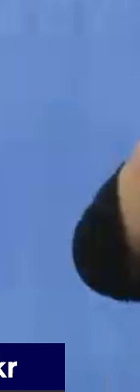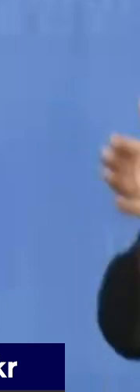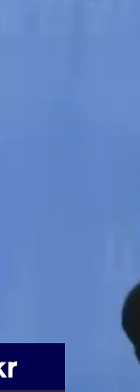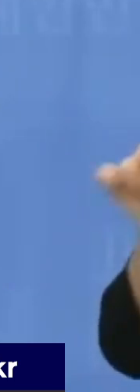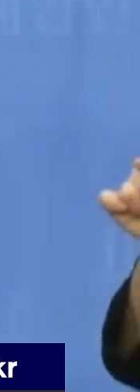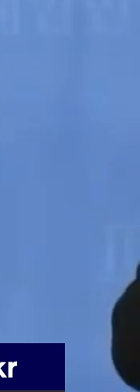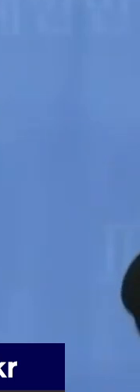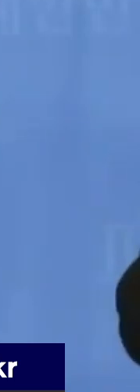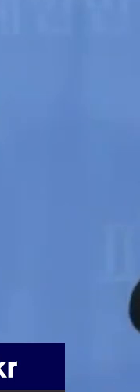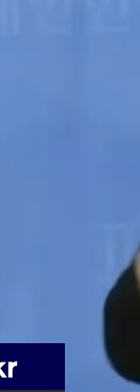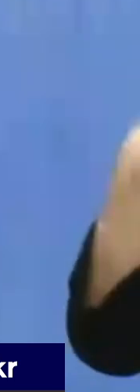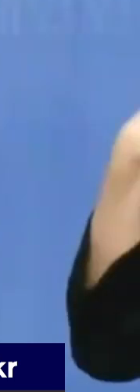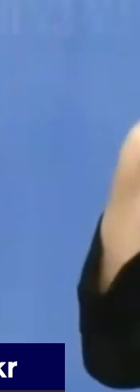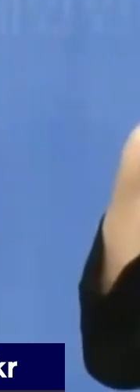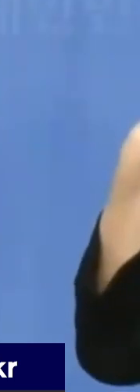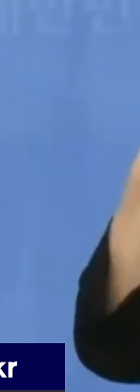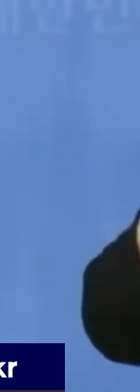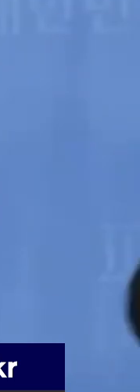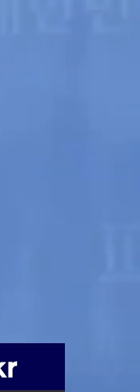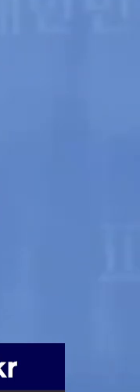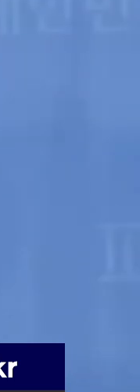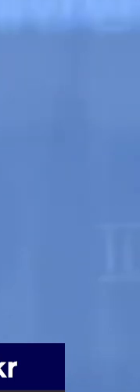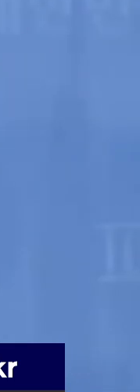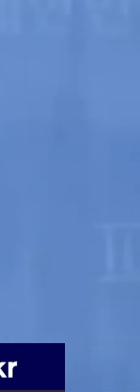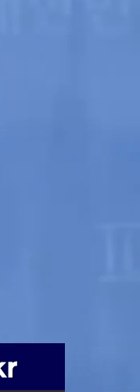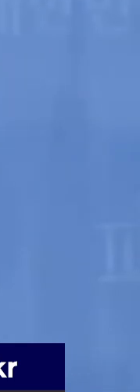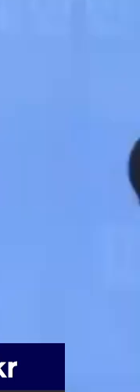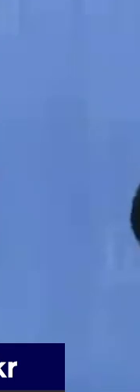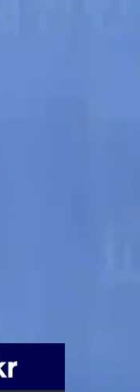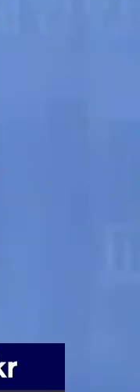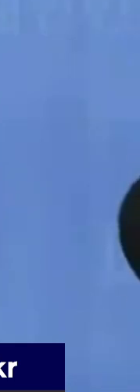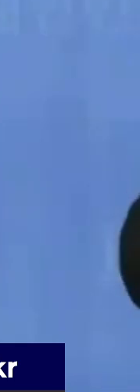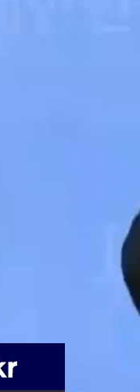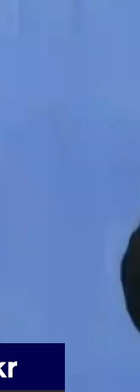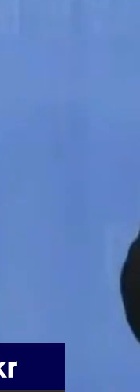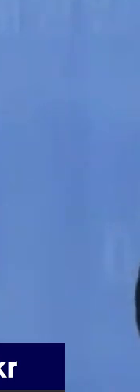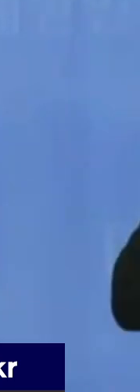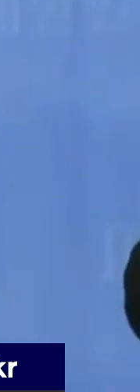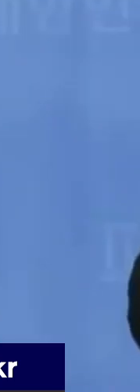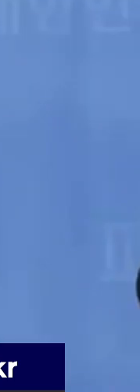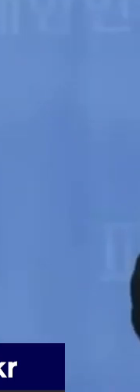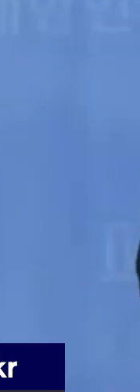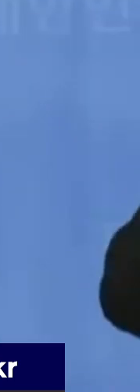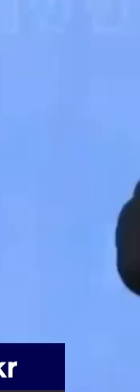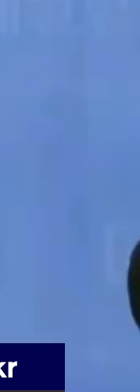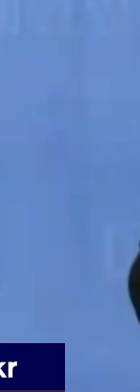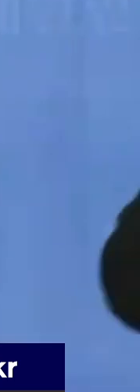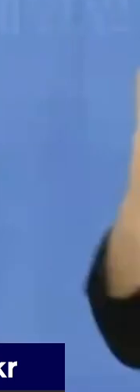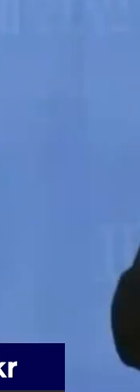민주당은 윤석열 정부의 인사 원칙에 대한 이해도 없이 함부로 비판하지 말고 스스로를